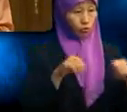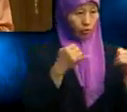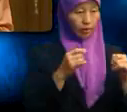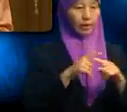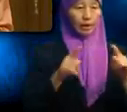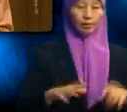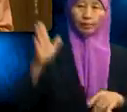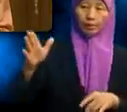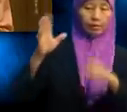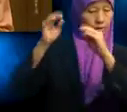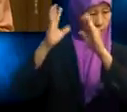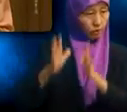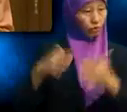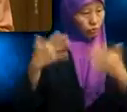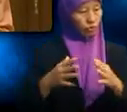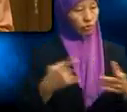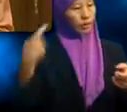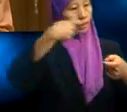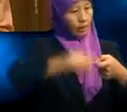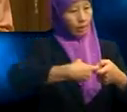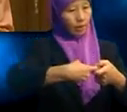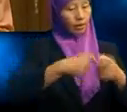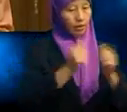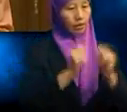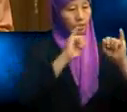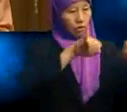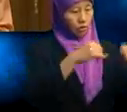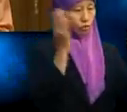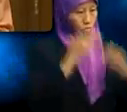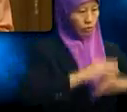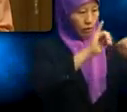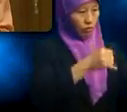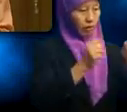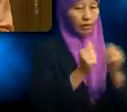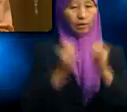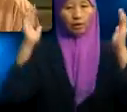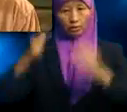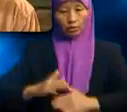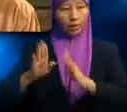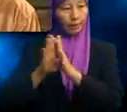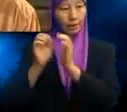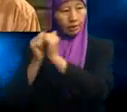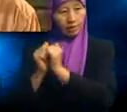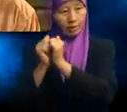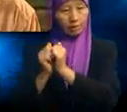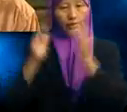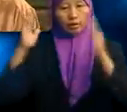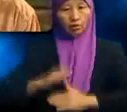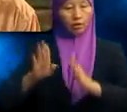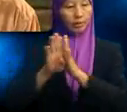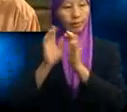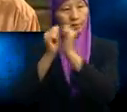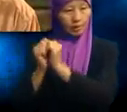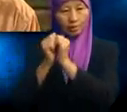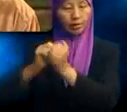tetapi beliau telah mengaitkan solat Jumaat ini dengan solat jemaah. Solat jemaah yang dimaksudkan